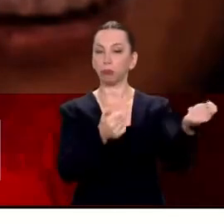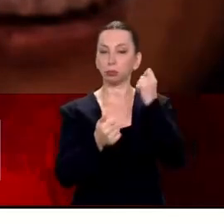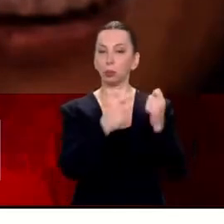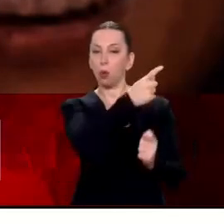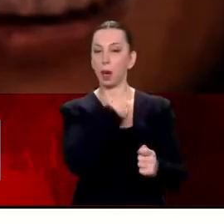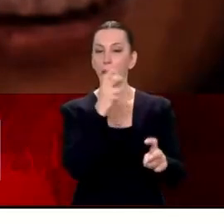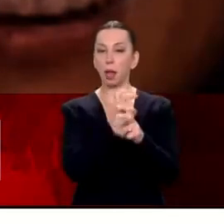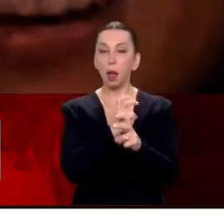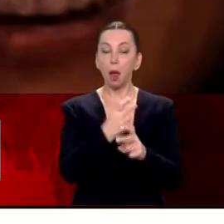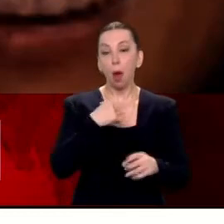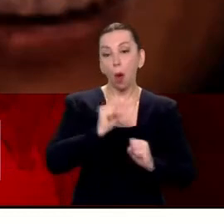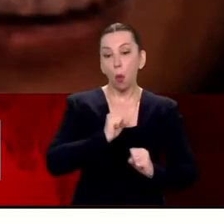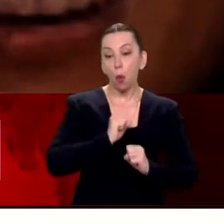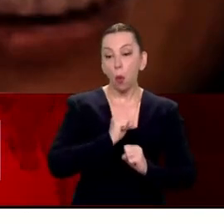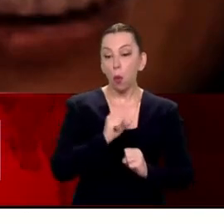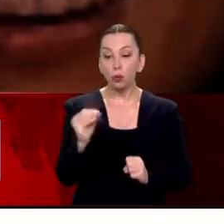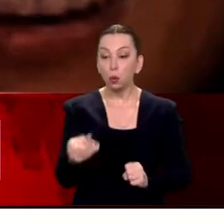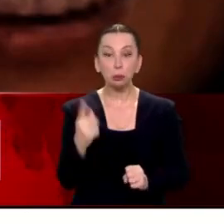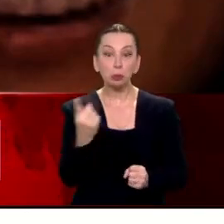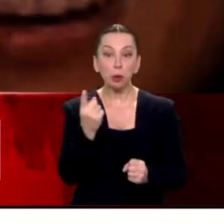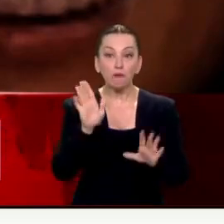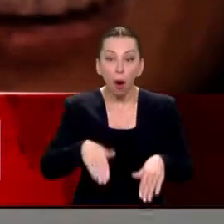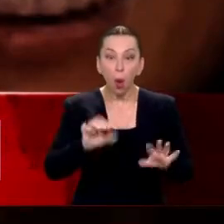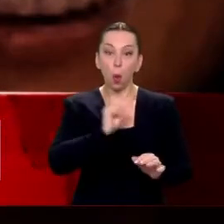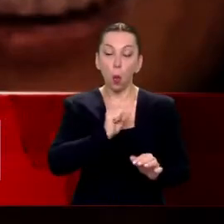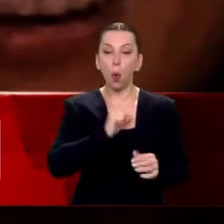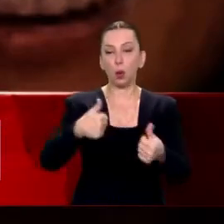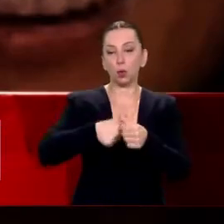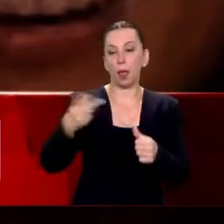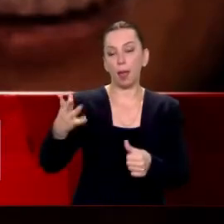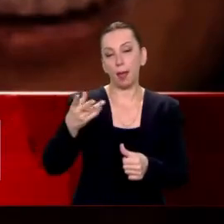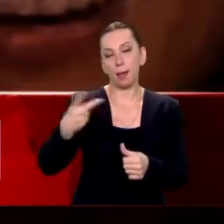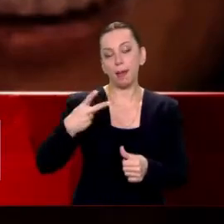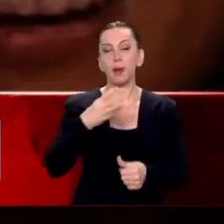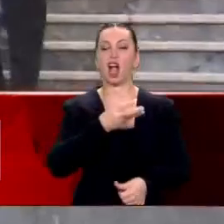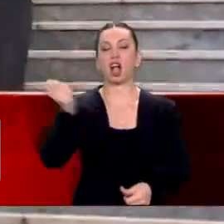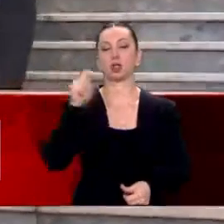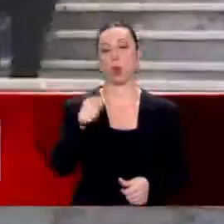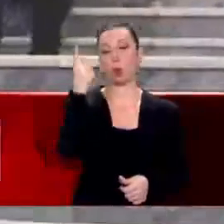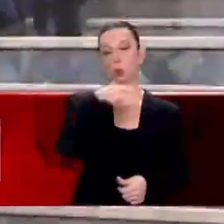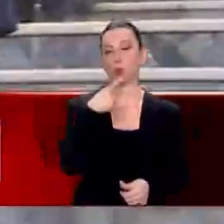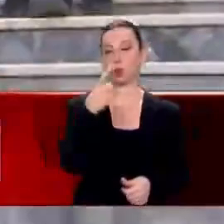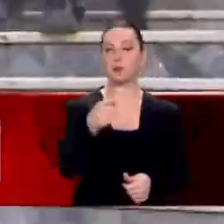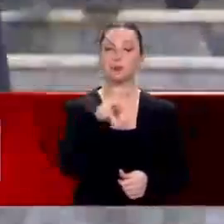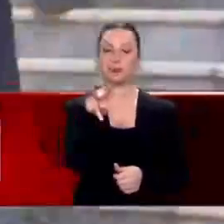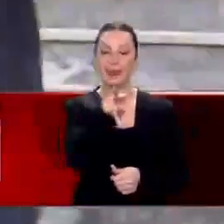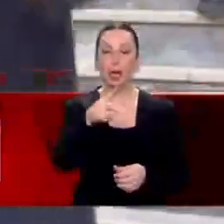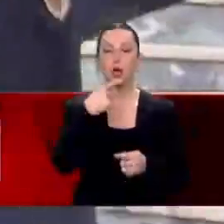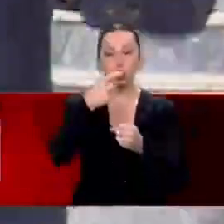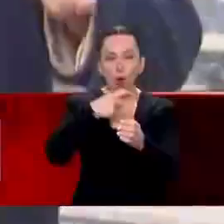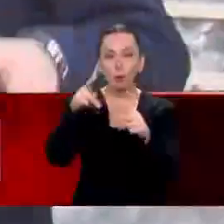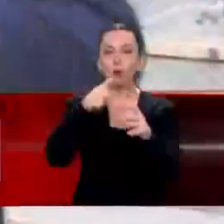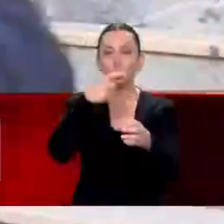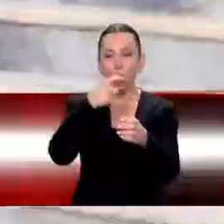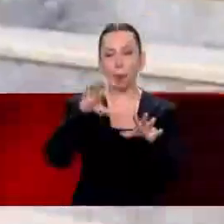Ben ve eşim bunun üzerine çocuğumuzu güvenli bir yere bırakabilmek için yurt dışına çıkma kararı aldık. Kıvanç Talu ile eşinin sorgusu